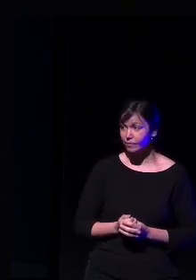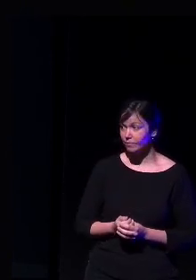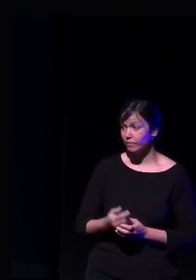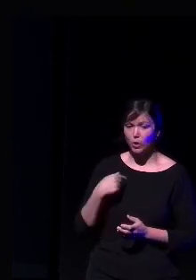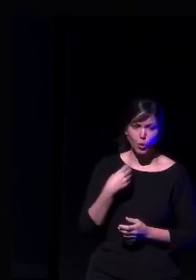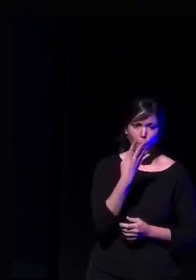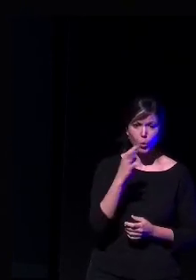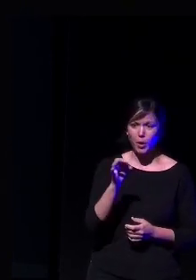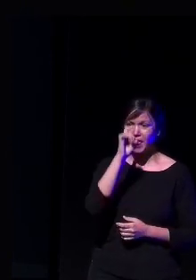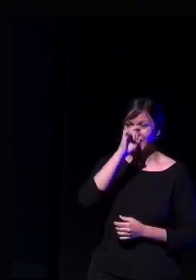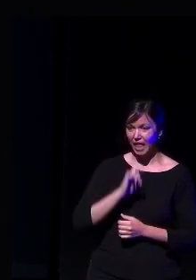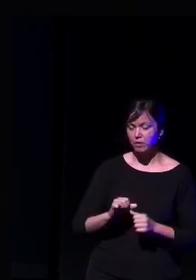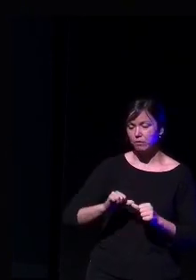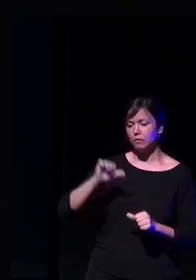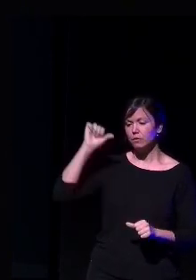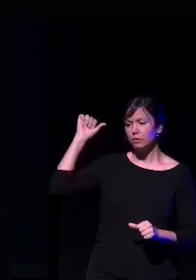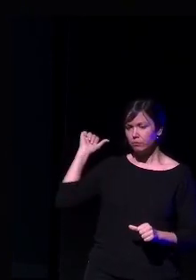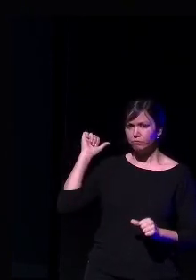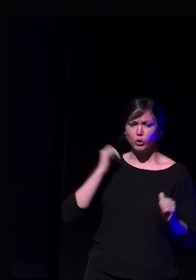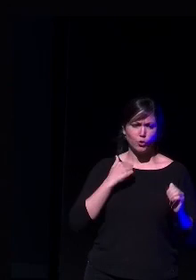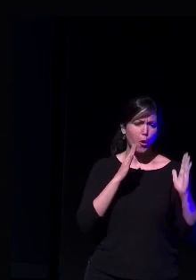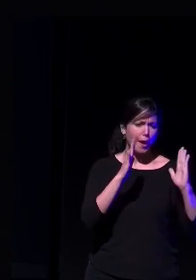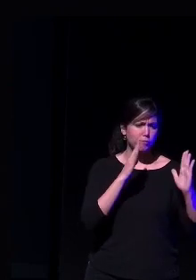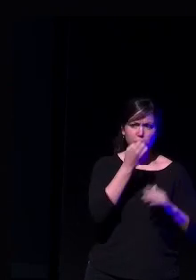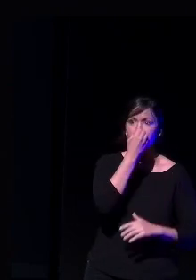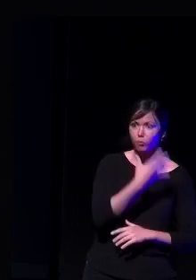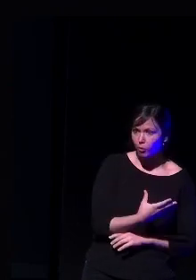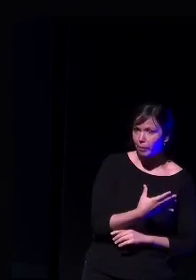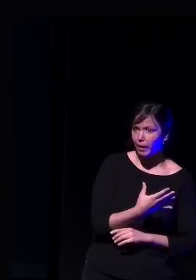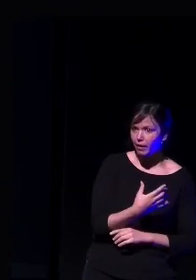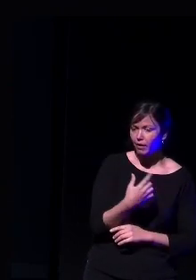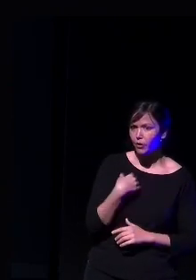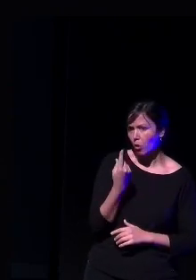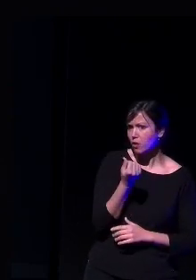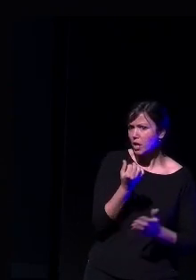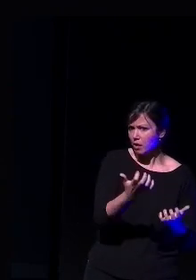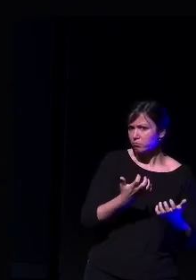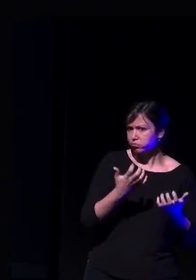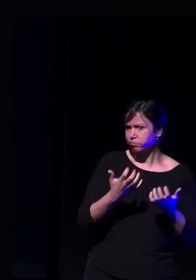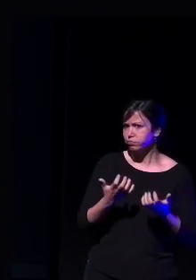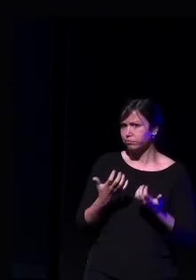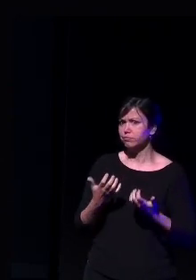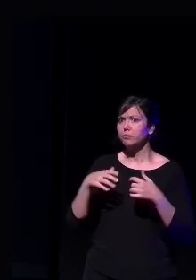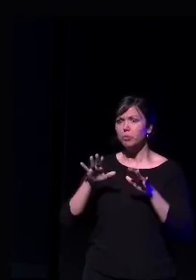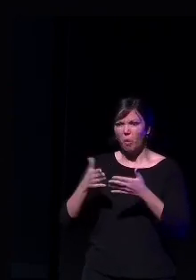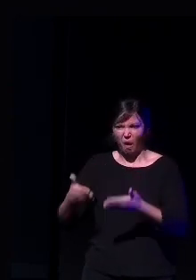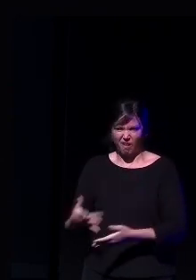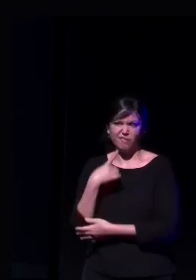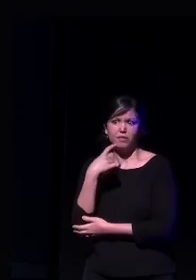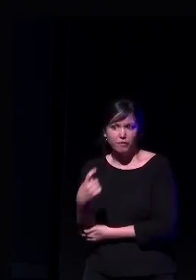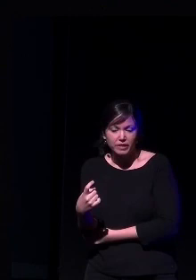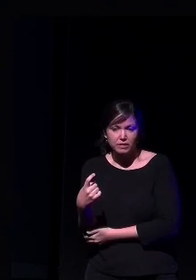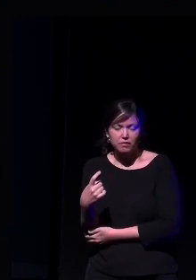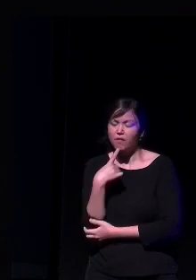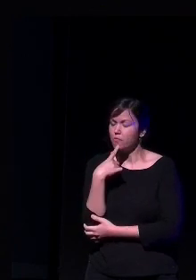porto 40 anys, havien passat èpoques molt bones, es havien guanyat diners, ara costa molt.